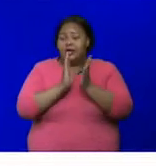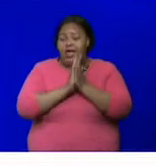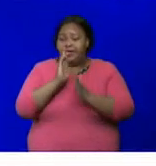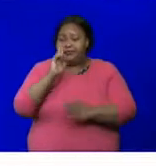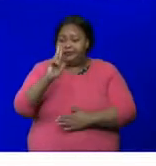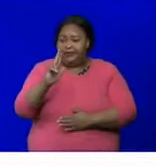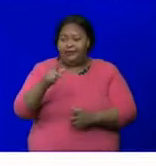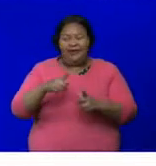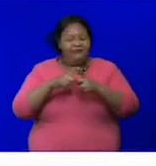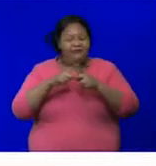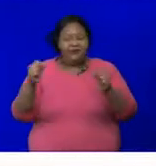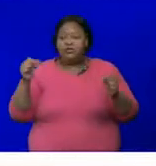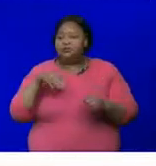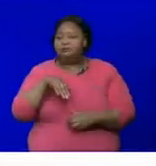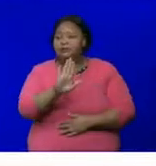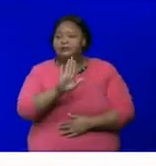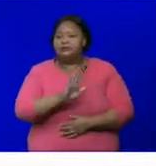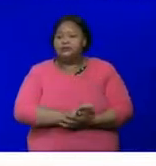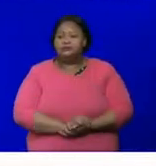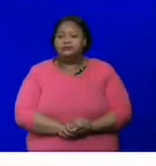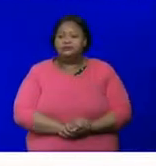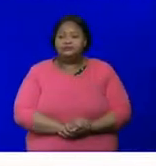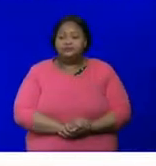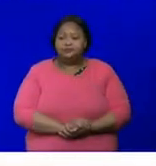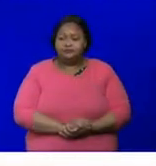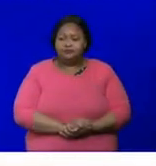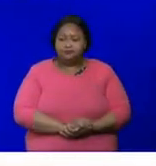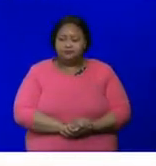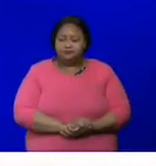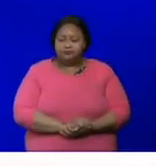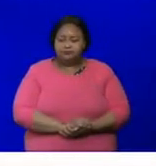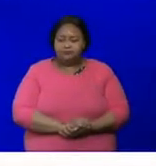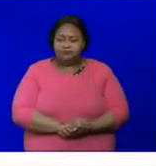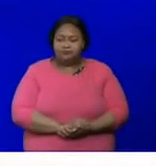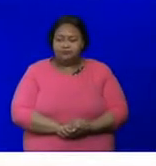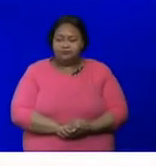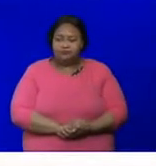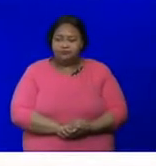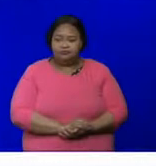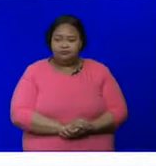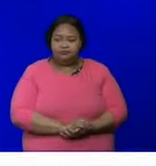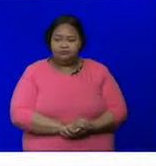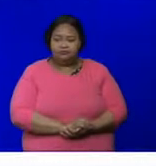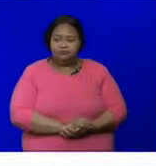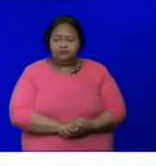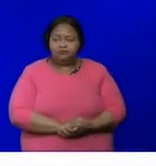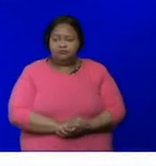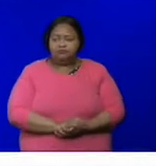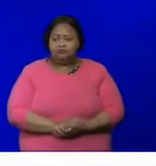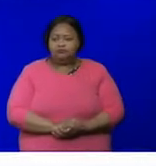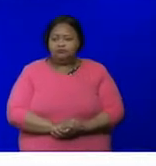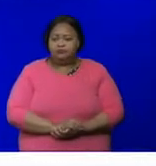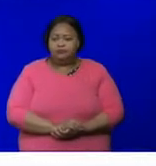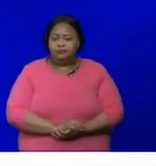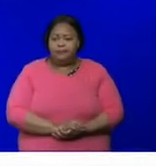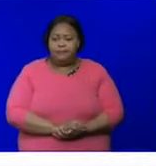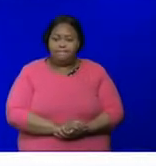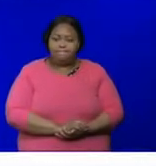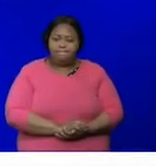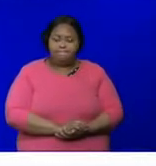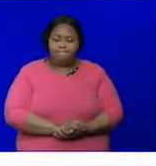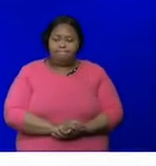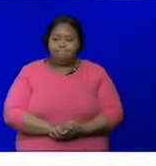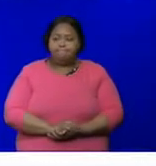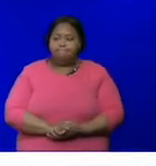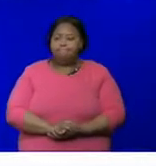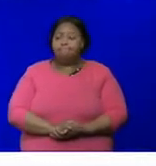eTindzaba Emini kubika Fortune Dlangamandla ngikamanzini. Leo vesi lalonxusele live le